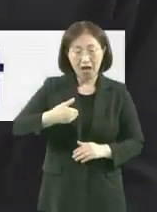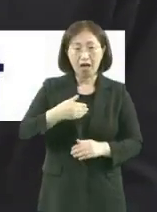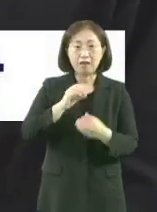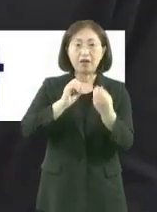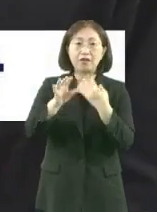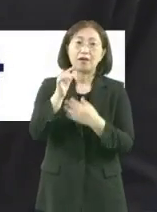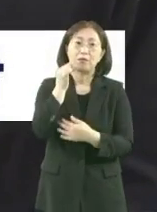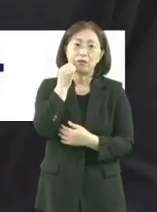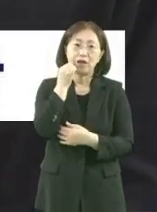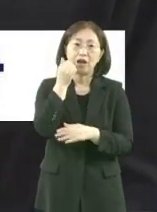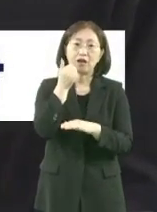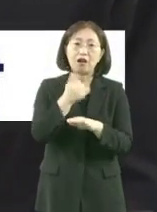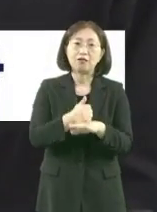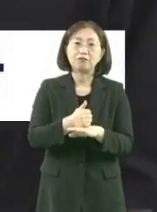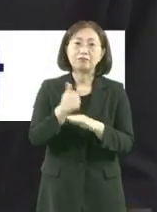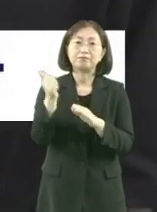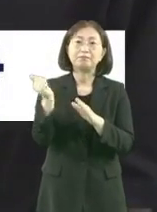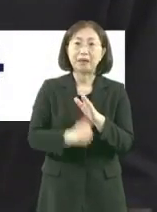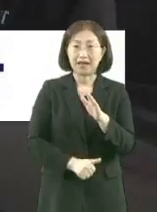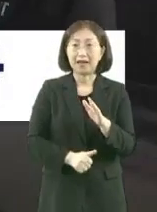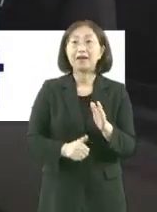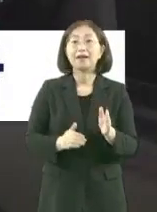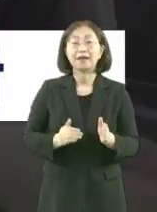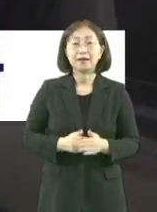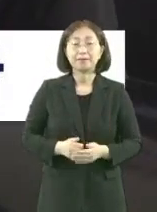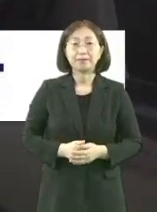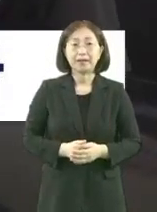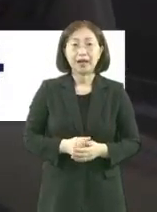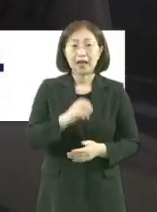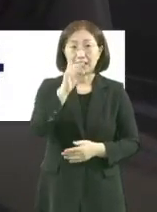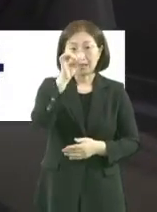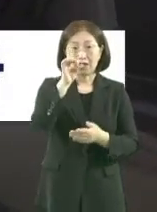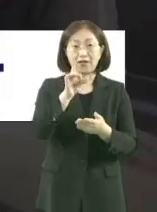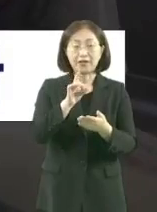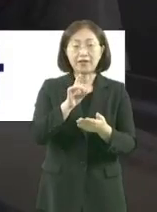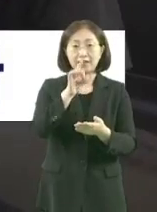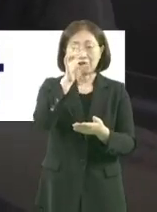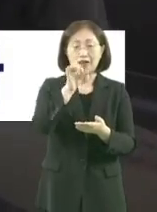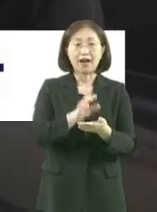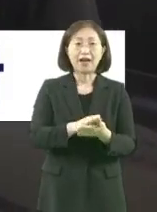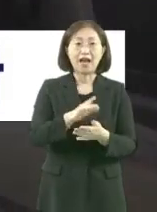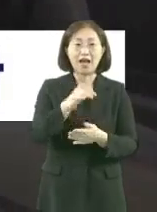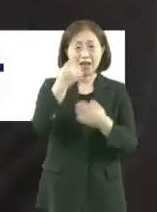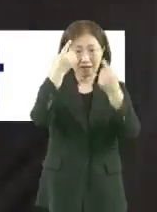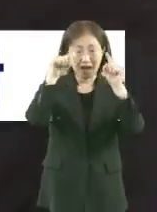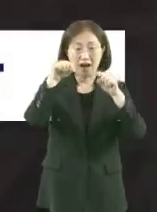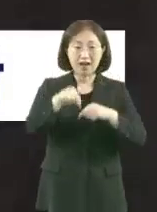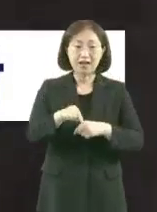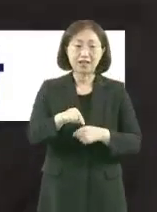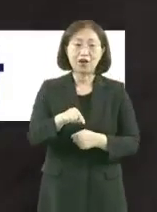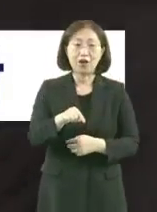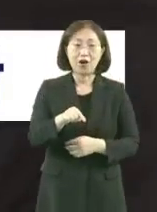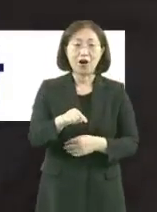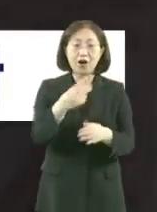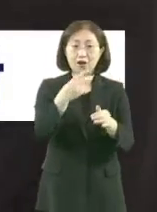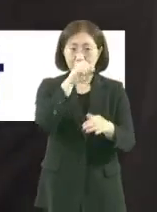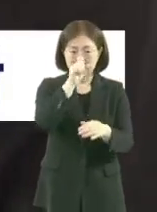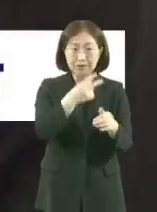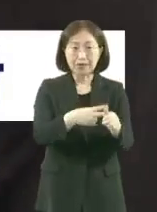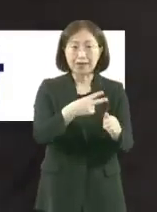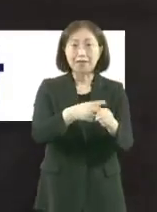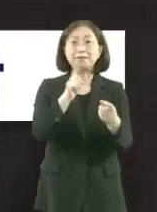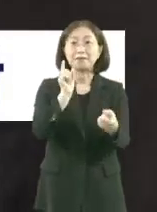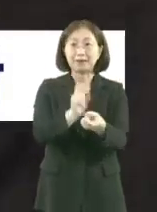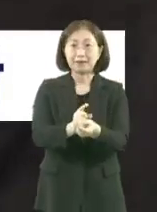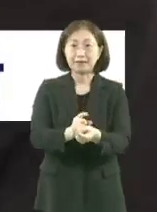채 결국 벽을 넘지 못했습니다. 천안의 한 대학에서 임 씨는 세상의 디딤돌이 될 스승을 만나게